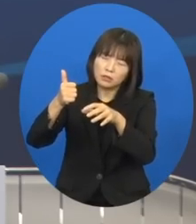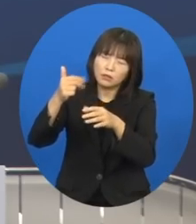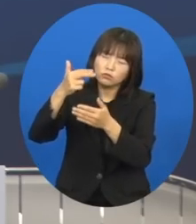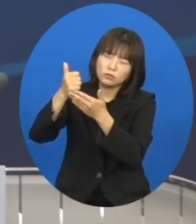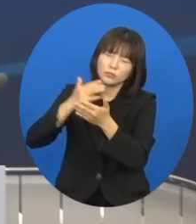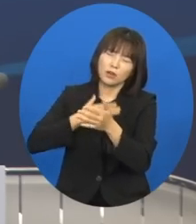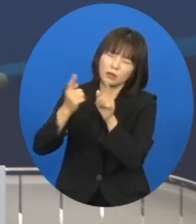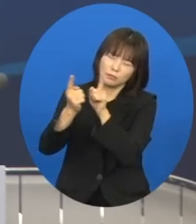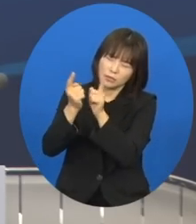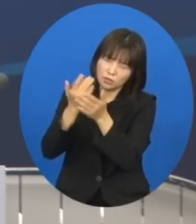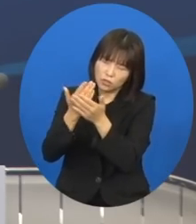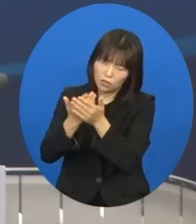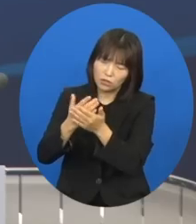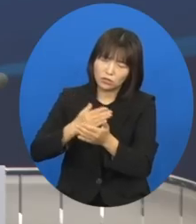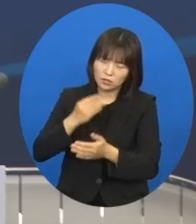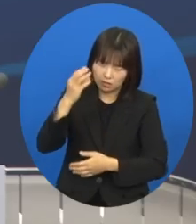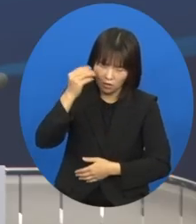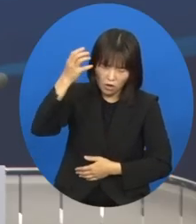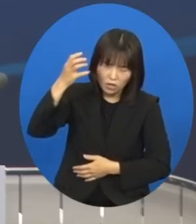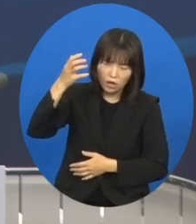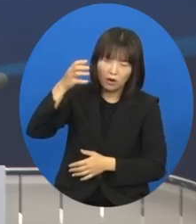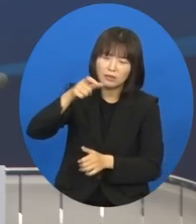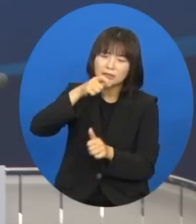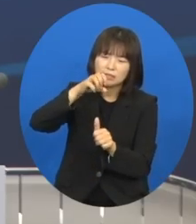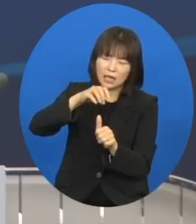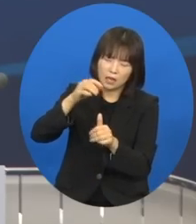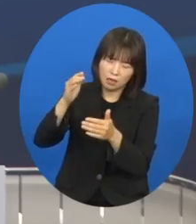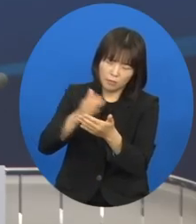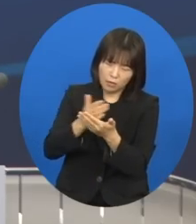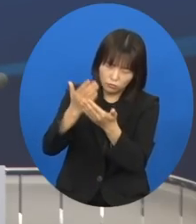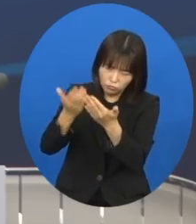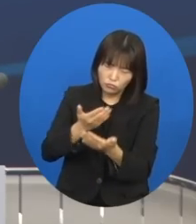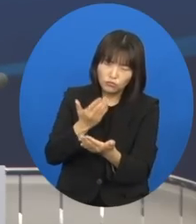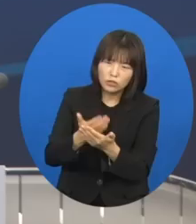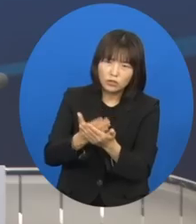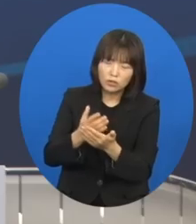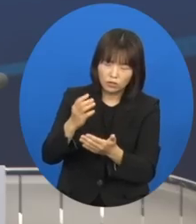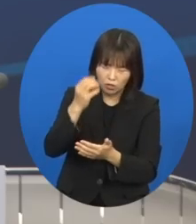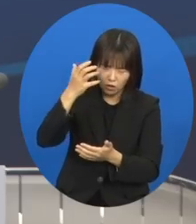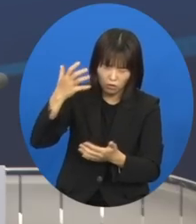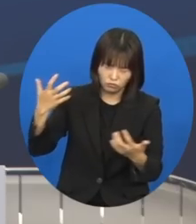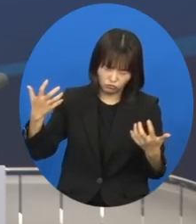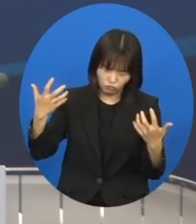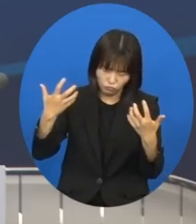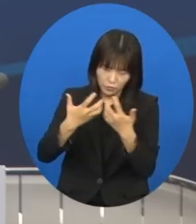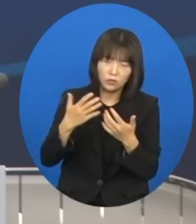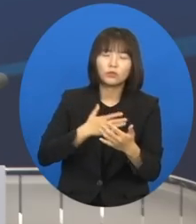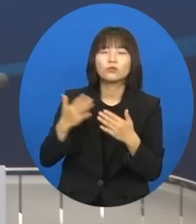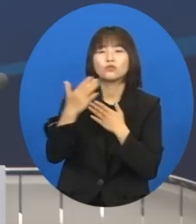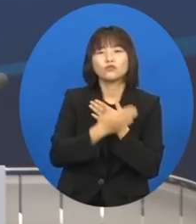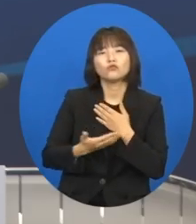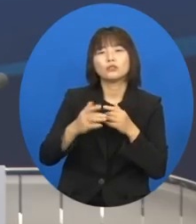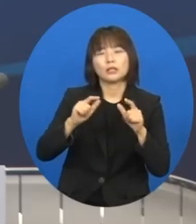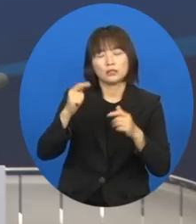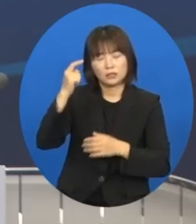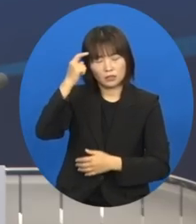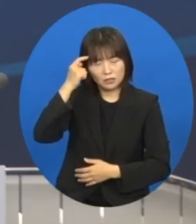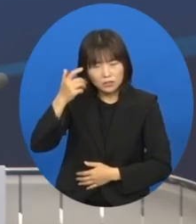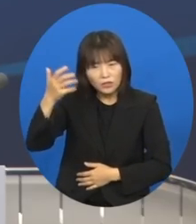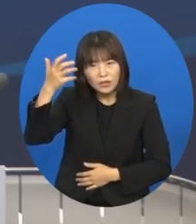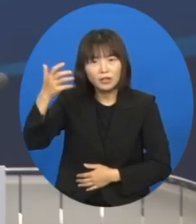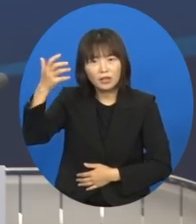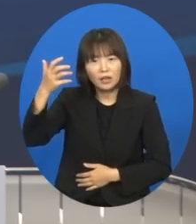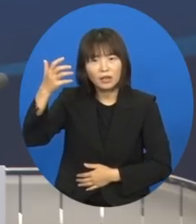만나주세요. 저에게 성령 세례를 베풀어주세요. 성령 충만해서 저에게도 육이 아닌 영의 길. 육의 길은